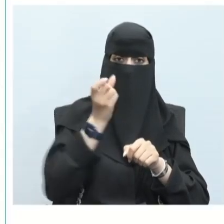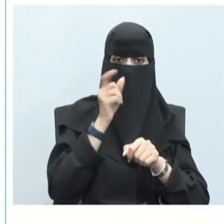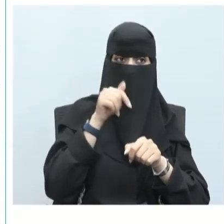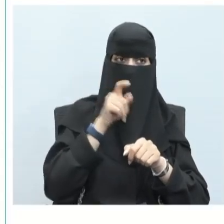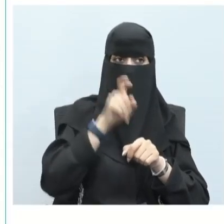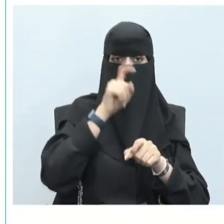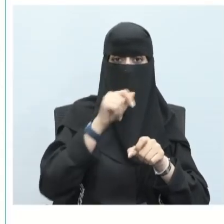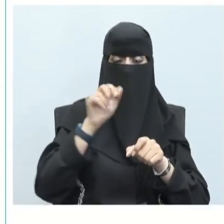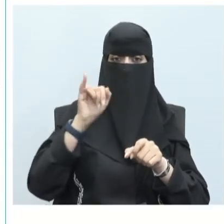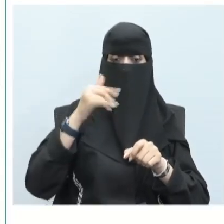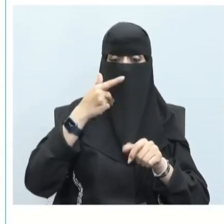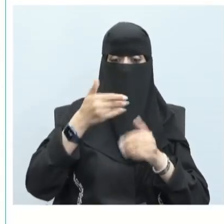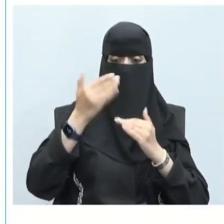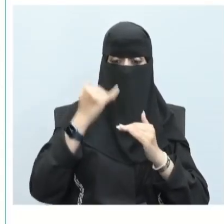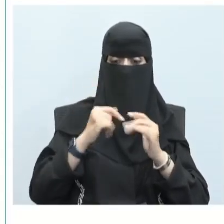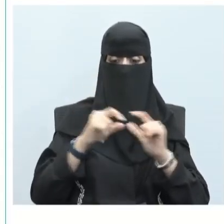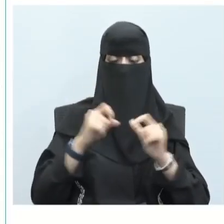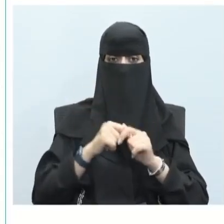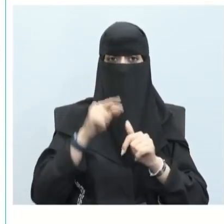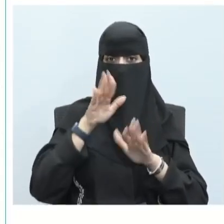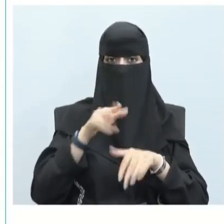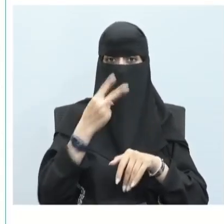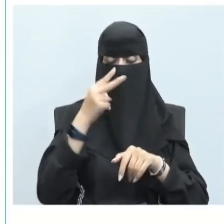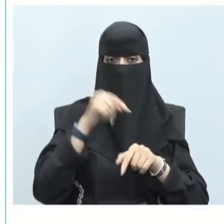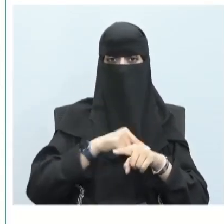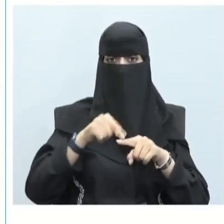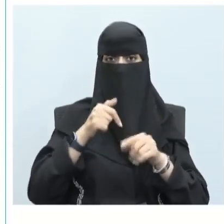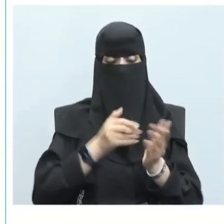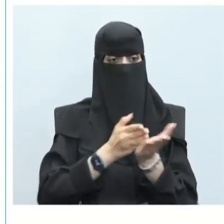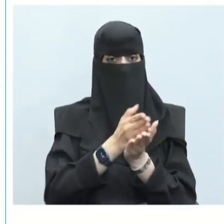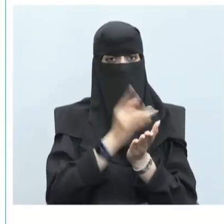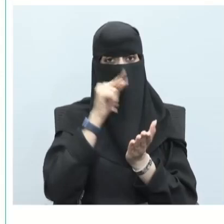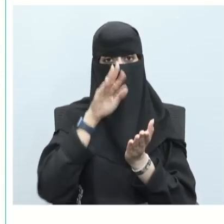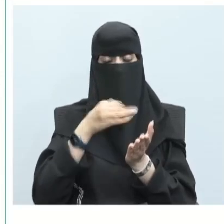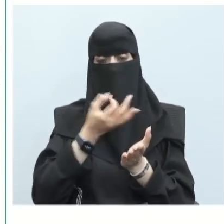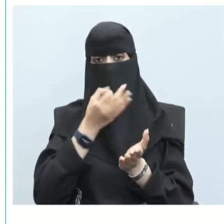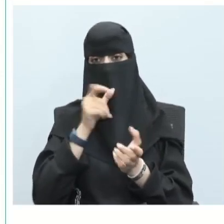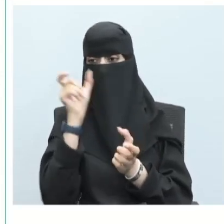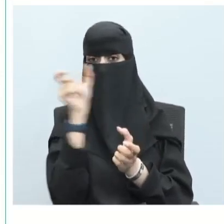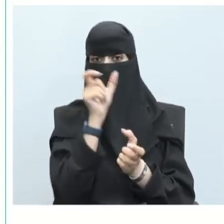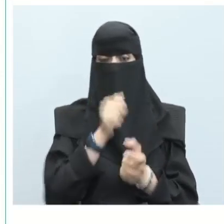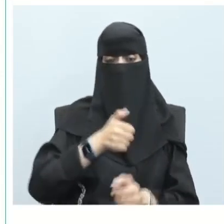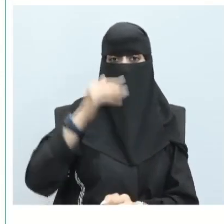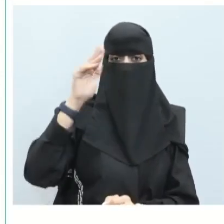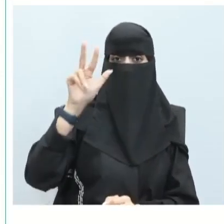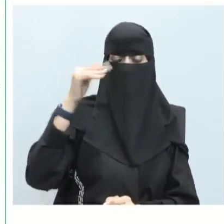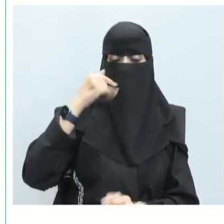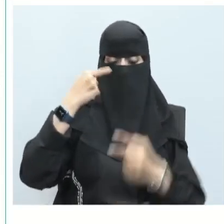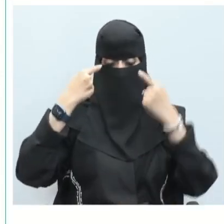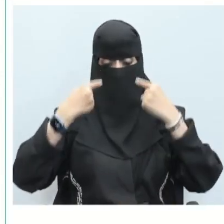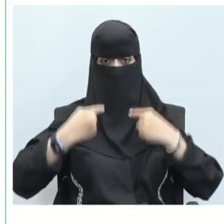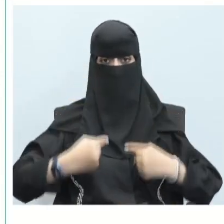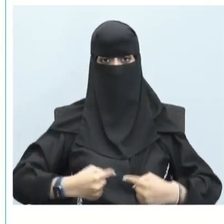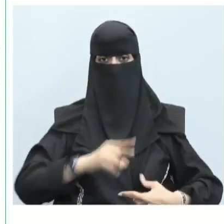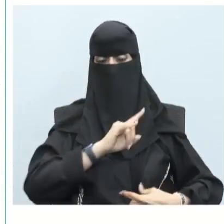السؤال المشحون الفقره التي تليها انظر الى طريقته في نطق الحروف وملابسه